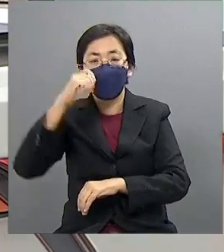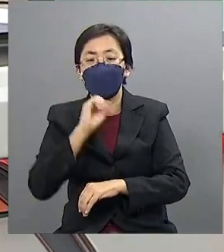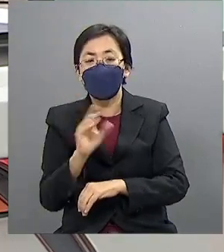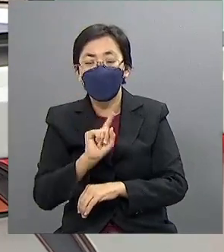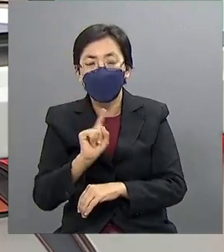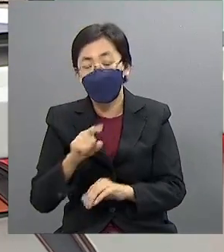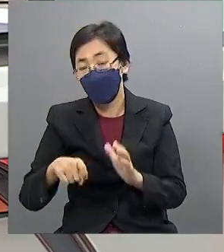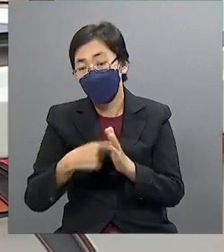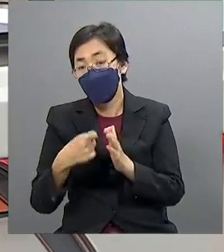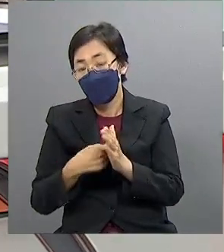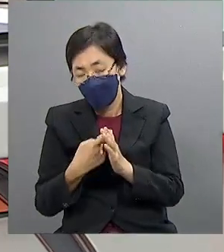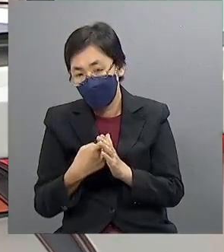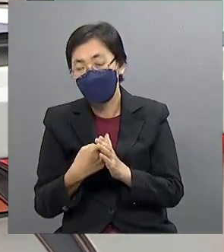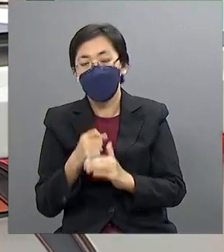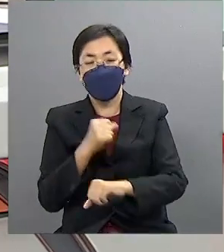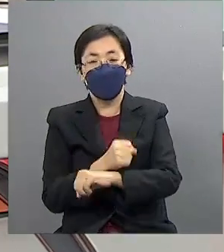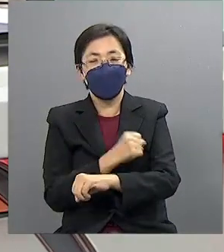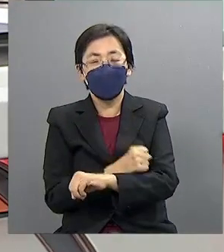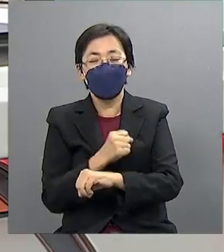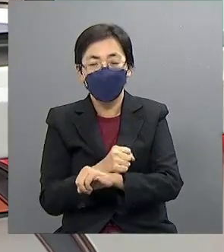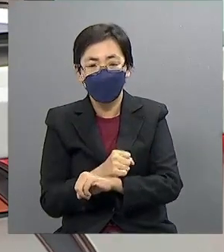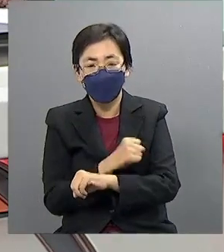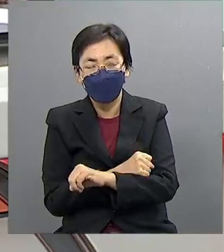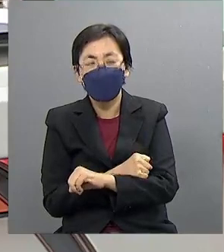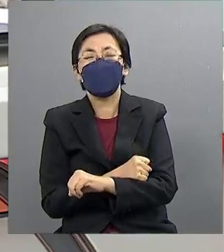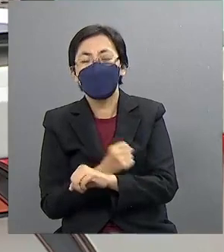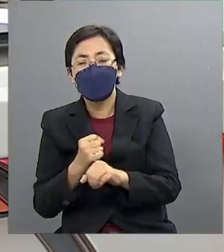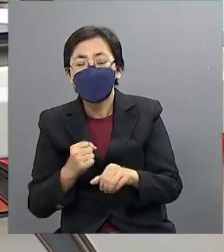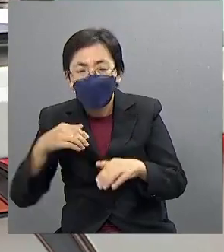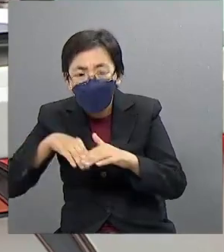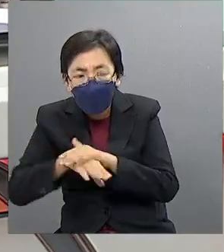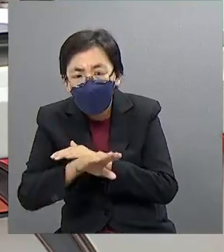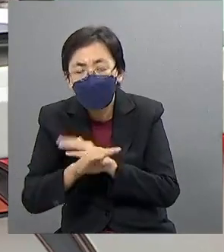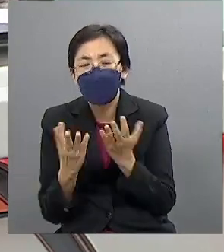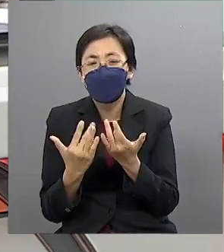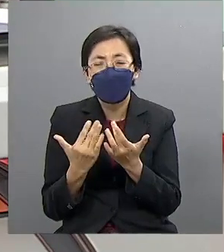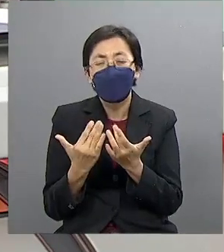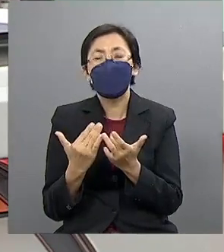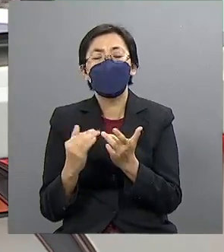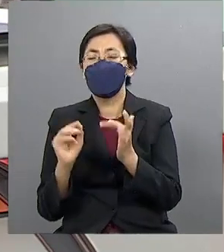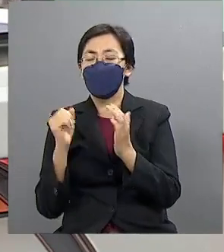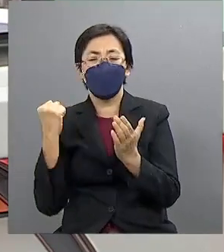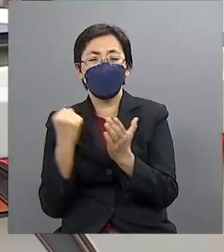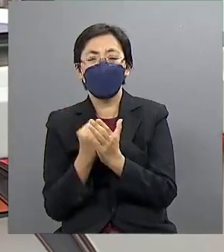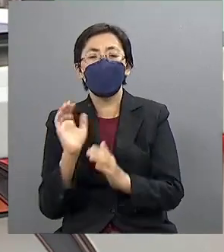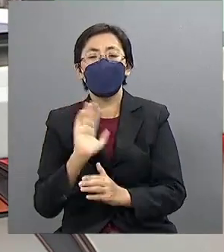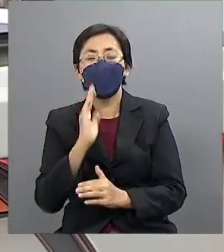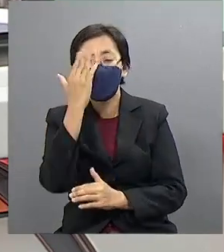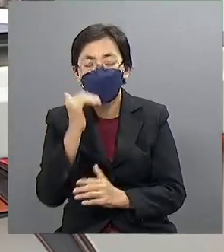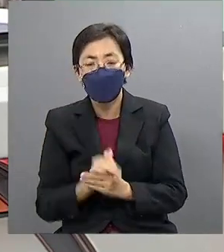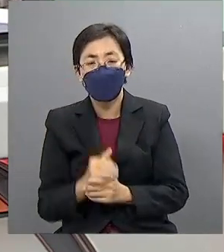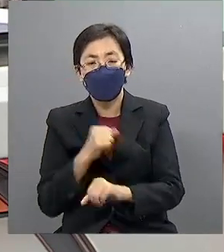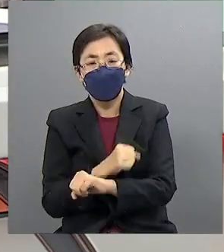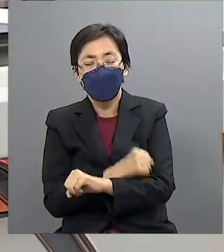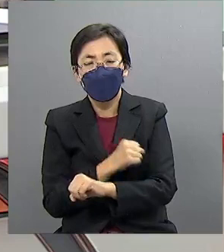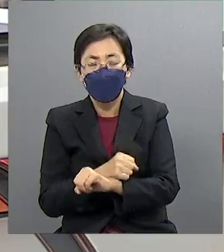แรงงานยังคงลักลอบเข้ามาไม่รอเท่ามาตามระบบเนื่องจากว่าแรงงานเขามีแรงผลักดัน